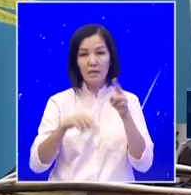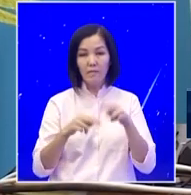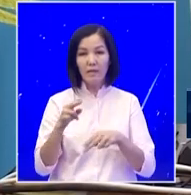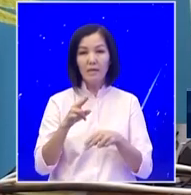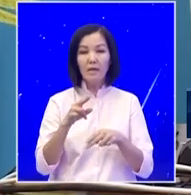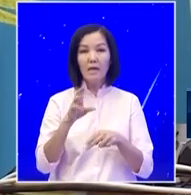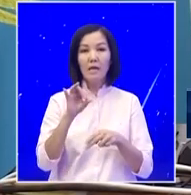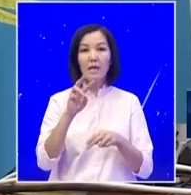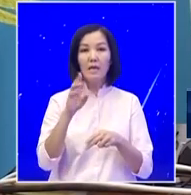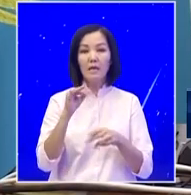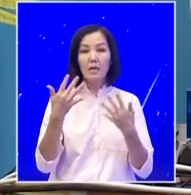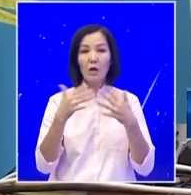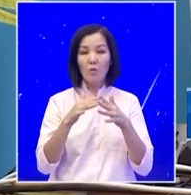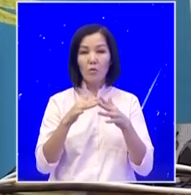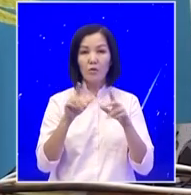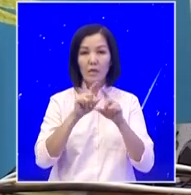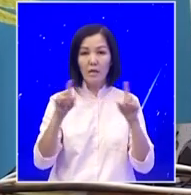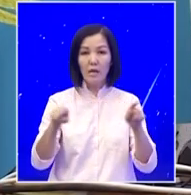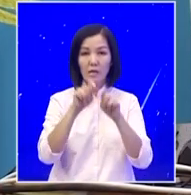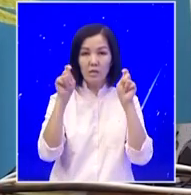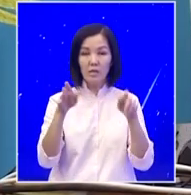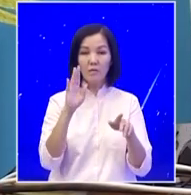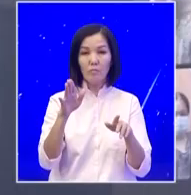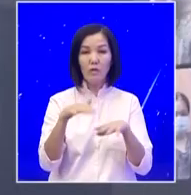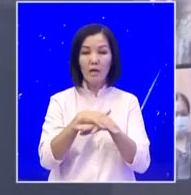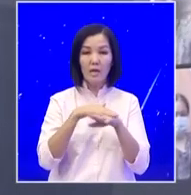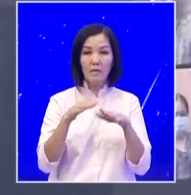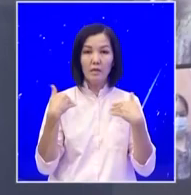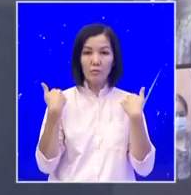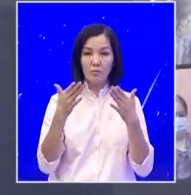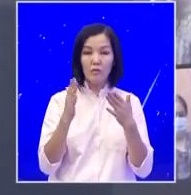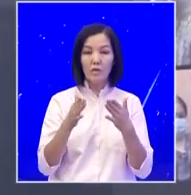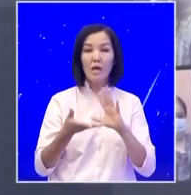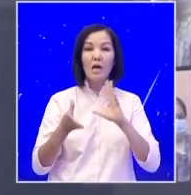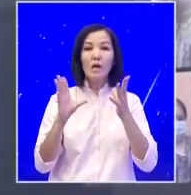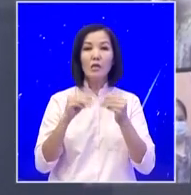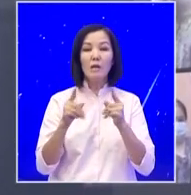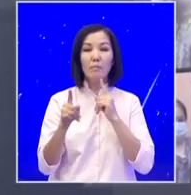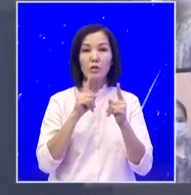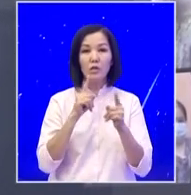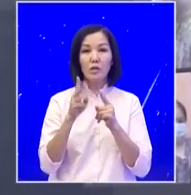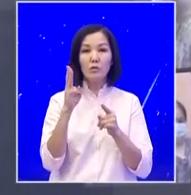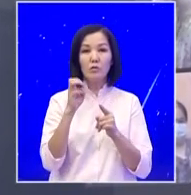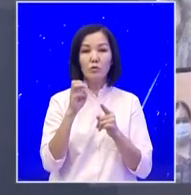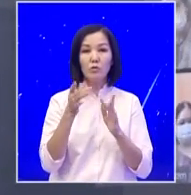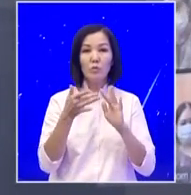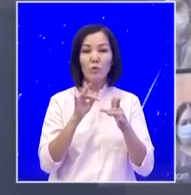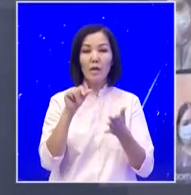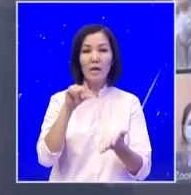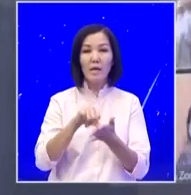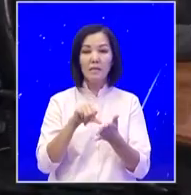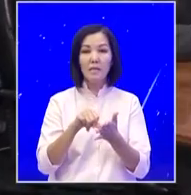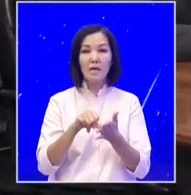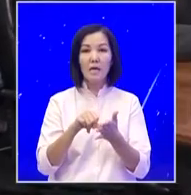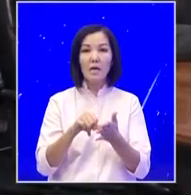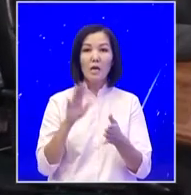салынуда. Бұл биыл тұрғындардың игілігіне тапсырылатын болады. Жалпы актив жиынына 300 адам онлайн қатысты. Жолдауды